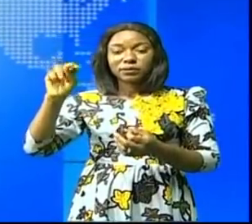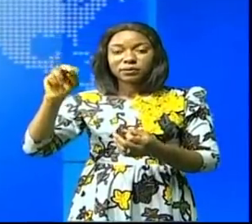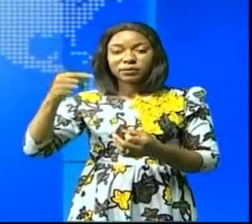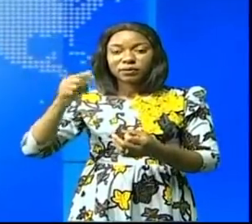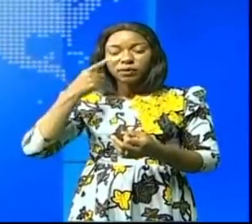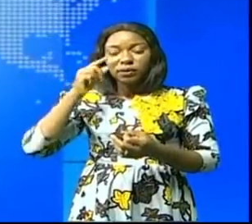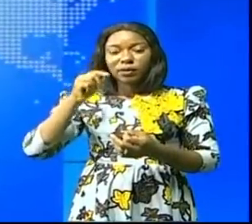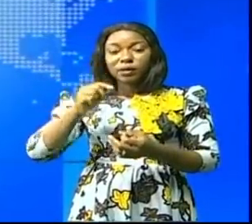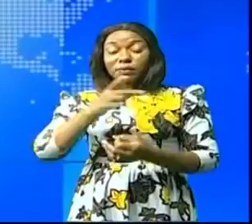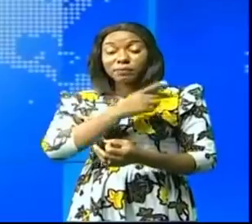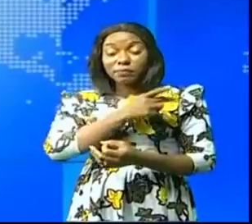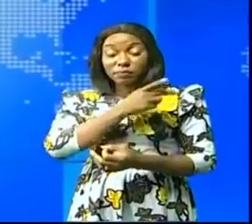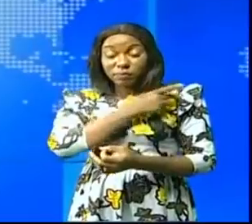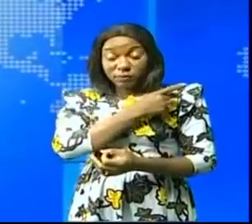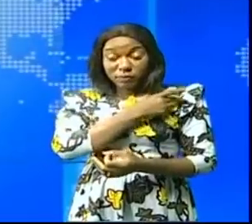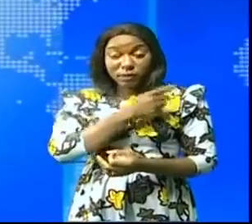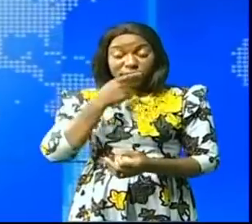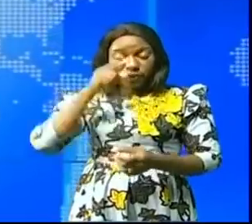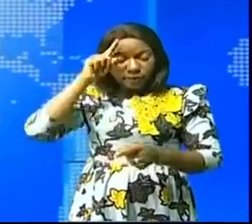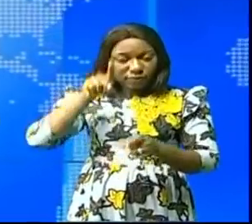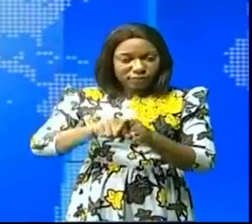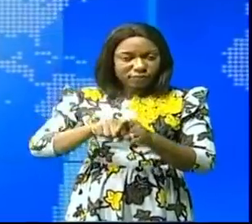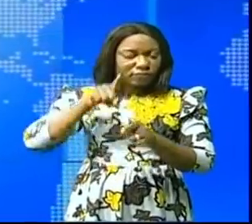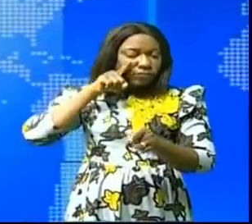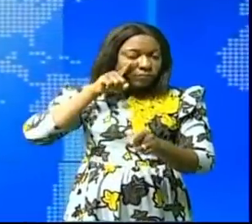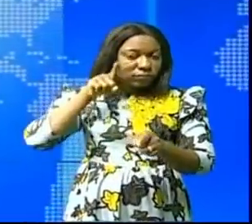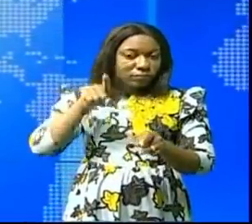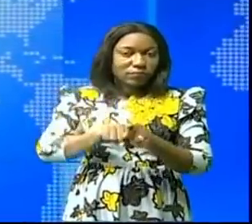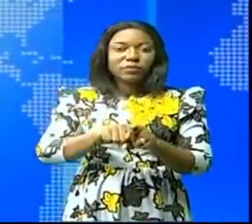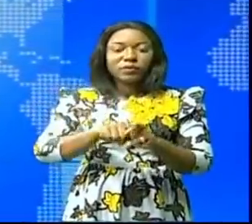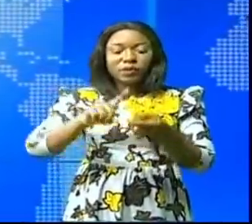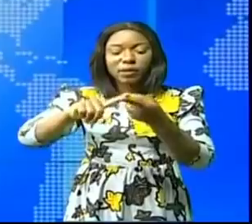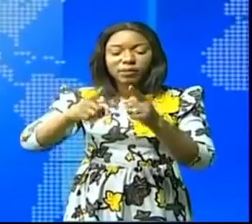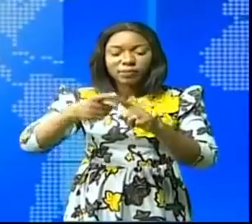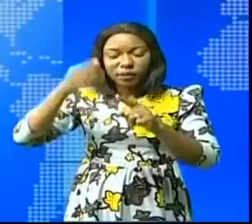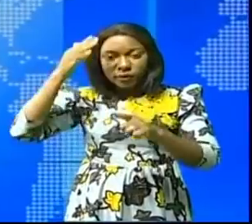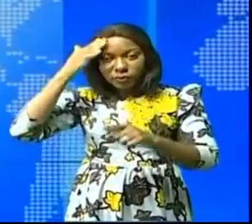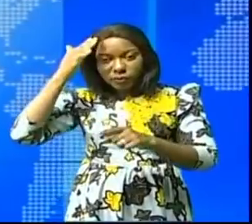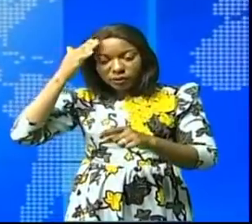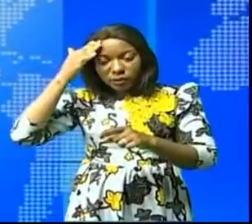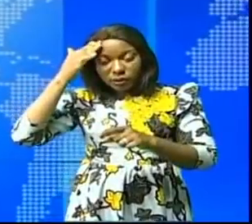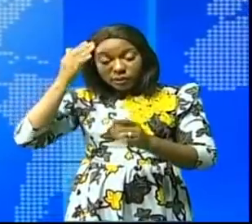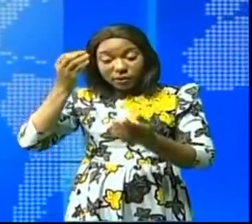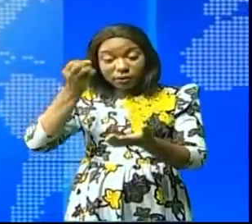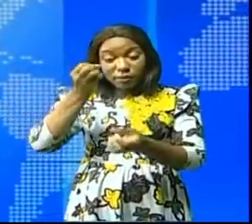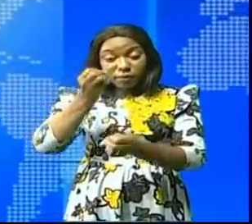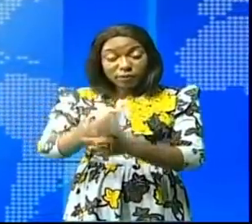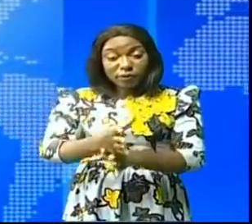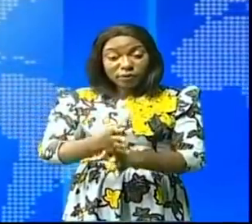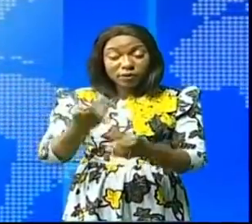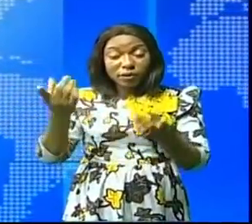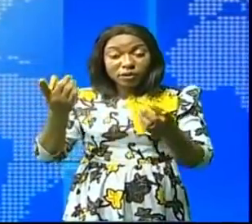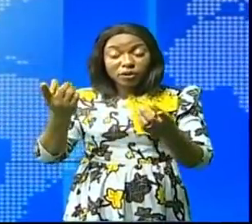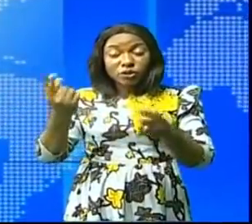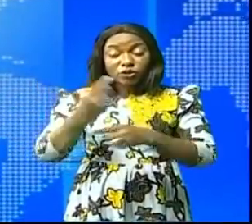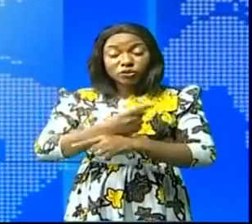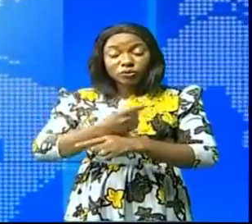par la sympathie dont les frères et sœurs, amis et connaissances ont fait preuve lors du décès de